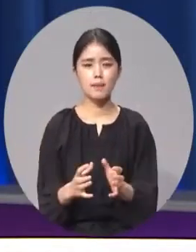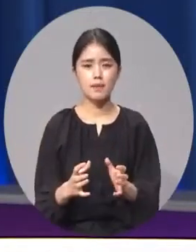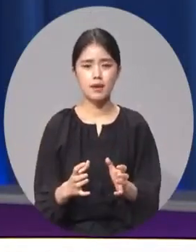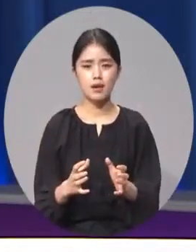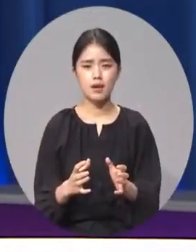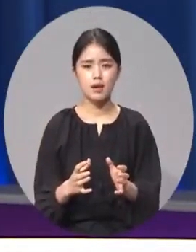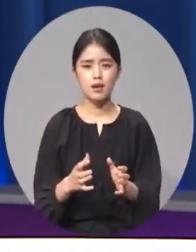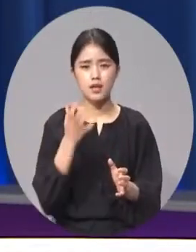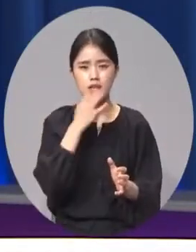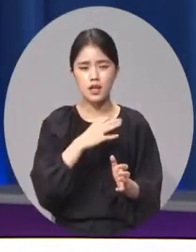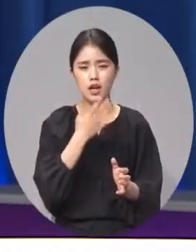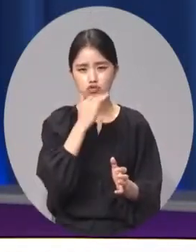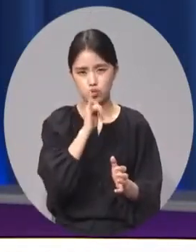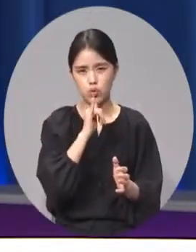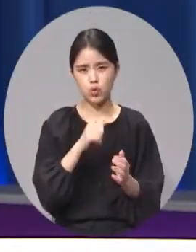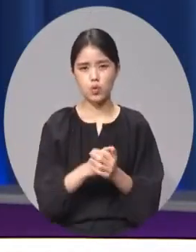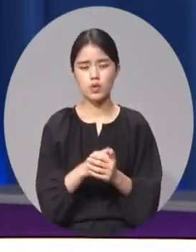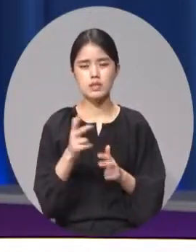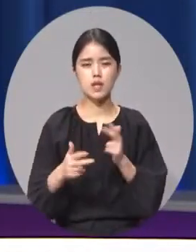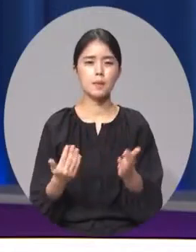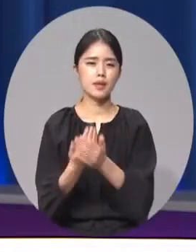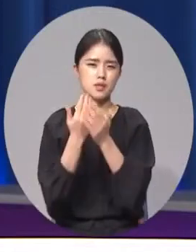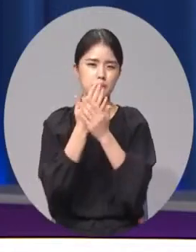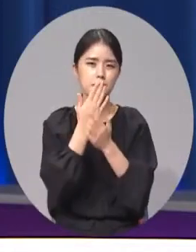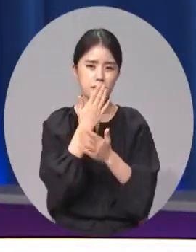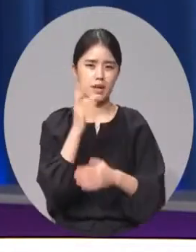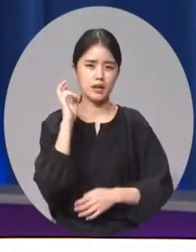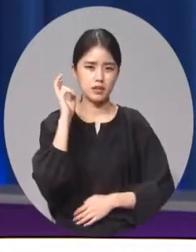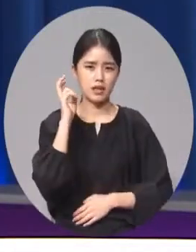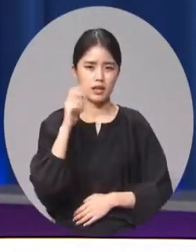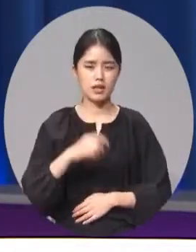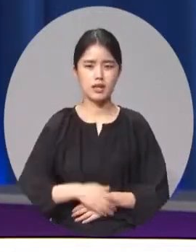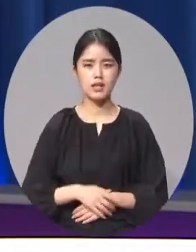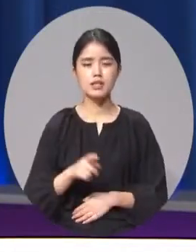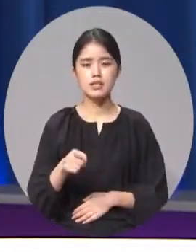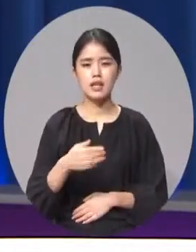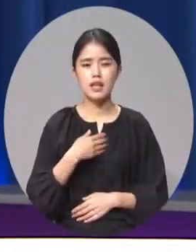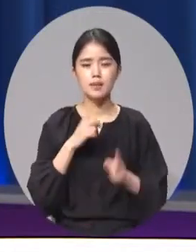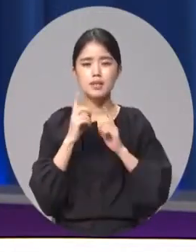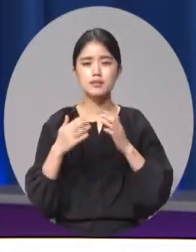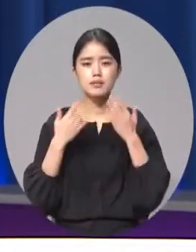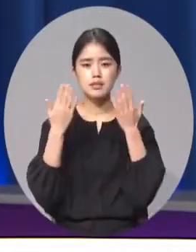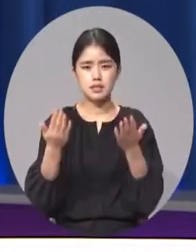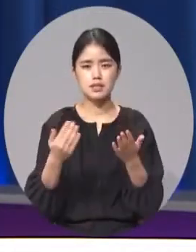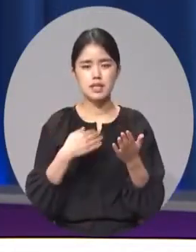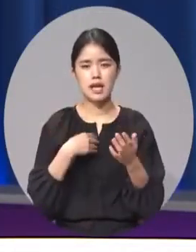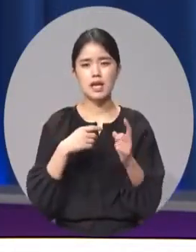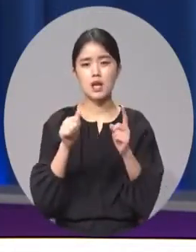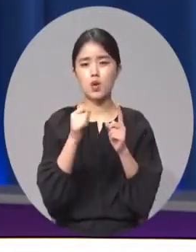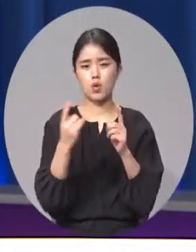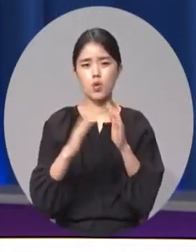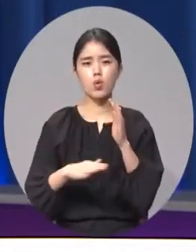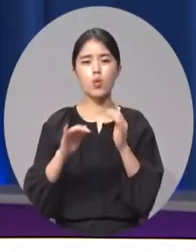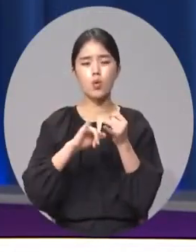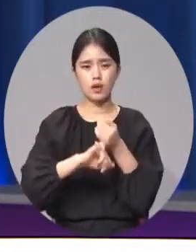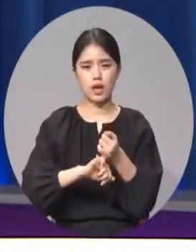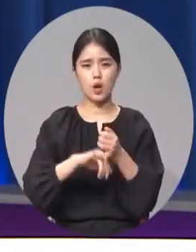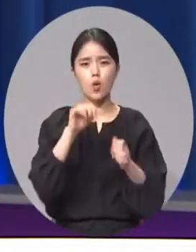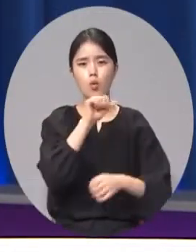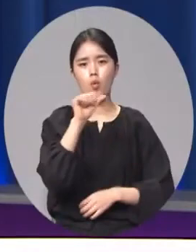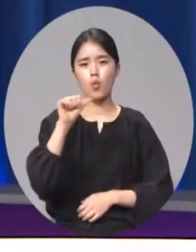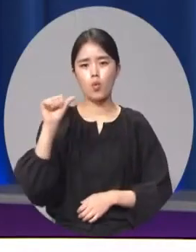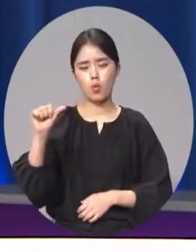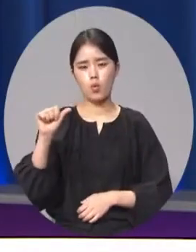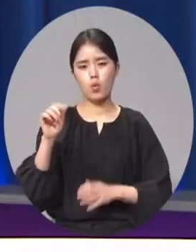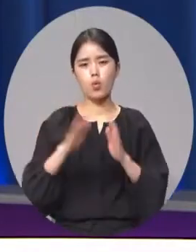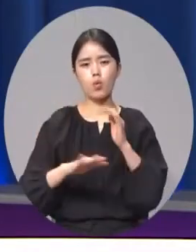산업을 발전시킬 수 있다 그래서 그게 제가 말씀드린 제 1호 공략 5 공략에 한